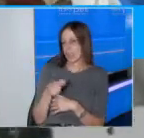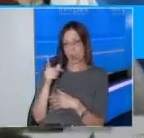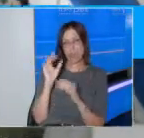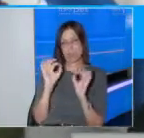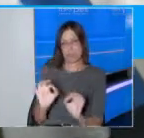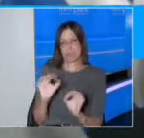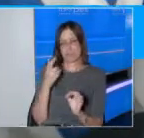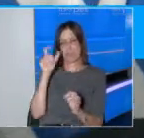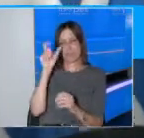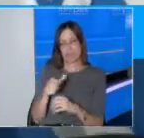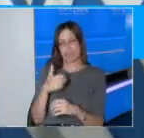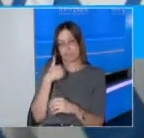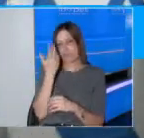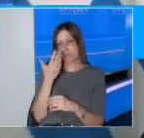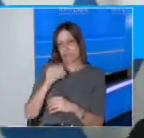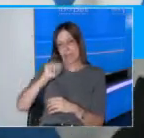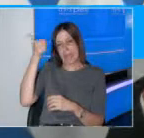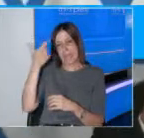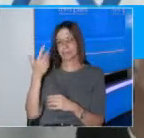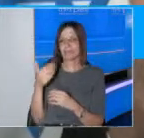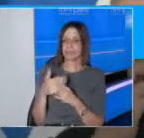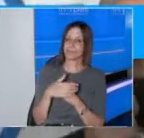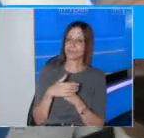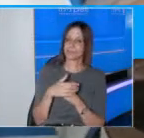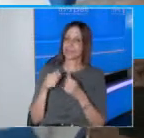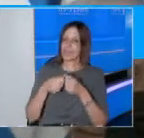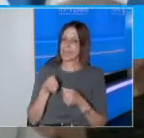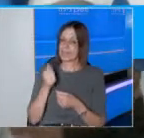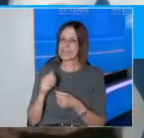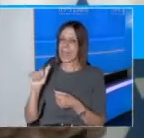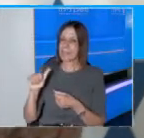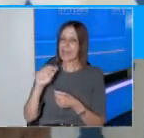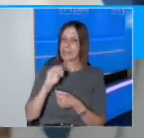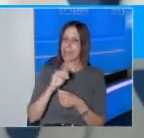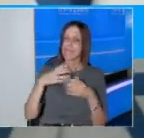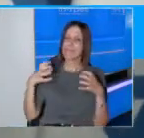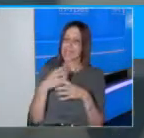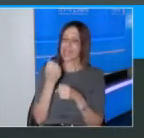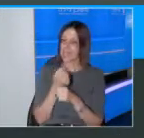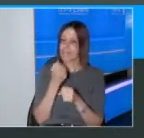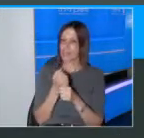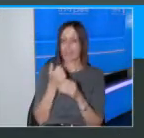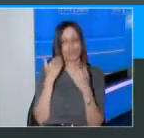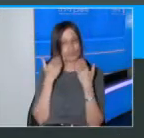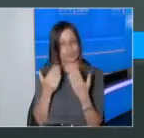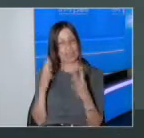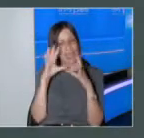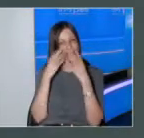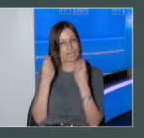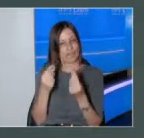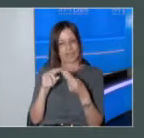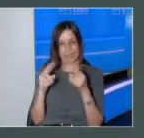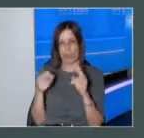דמות בחירה ובוגרת. חברת הכנסת אמילי מואטי, מפלגת העבודה, תודה רבה ששוחחת איתנו. אני מאוד מודה לך, נדב. ערב טוב, להתראות.